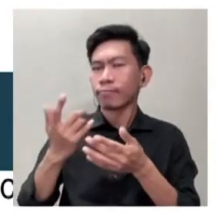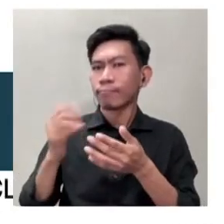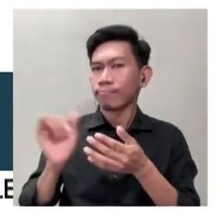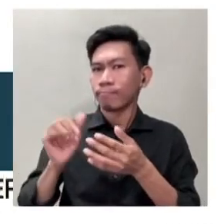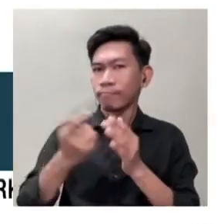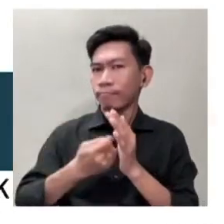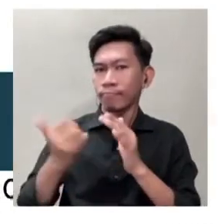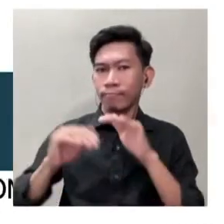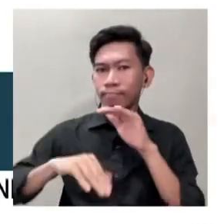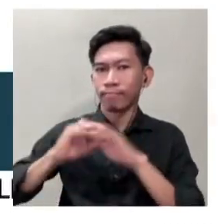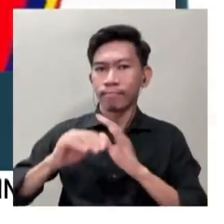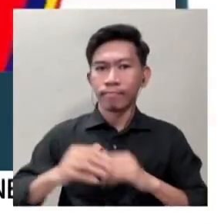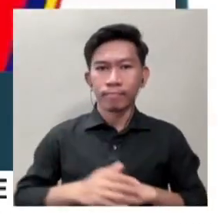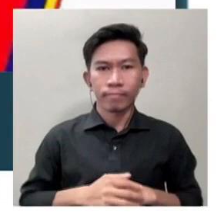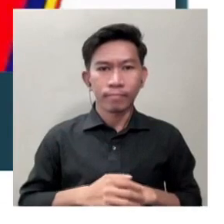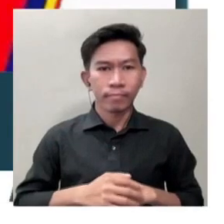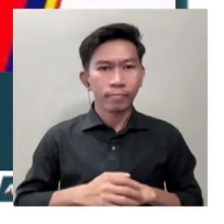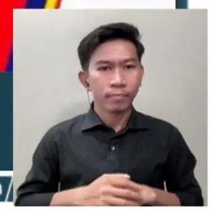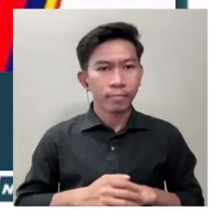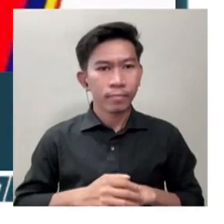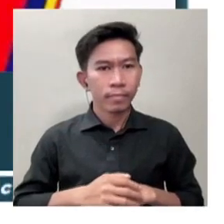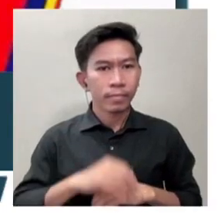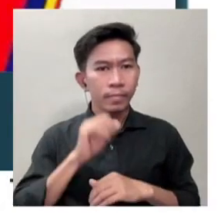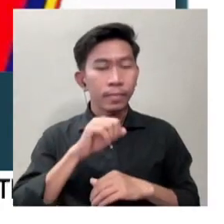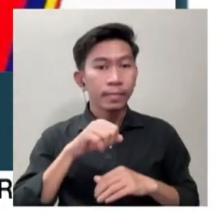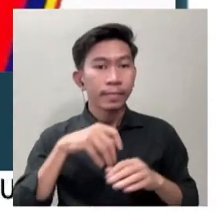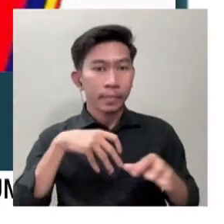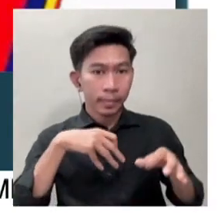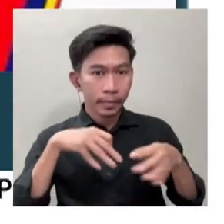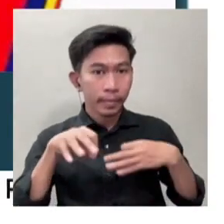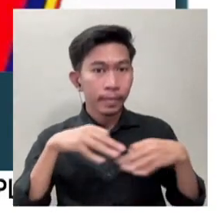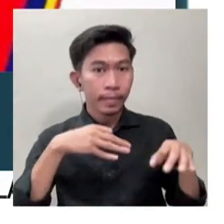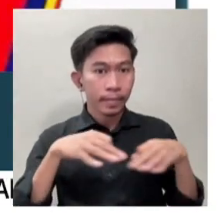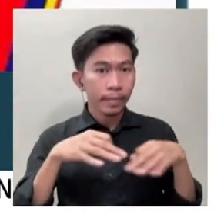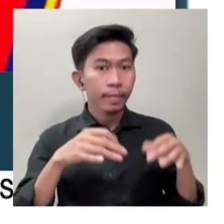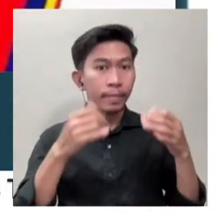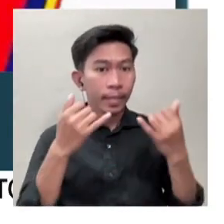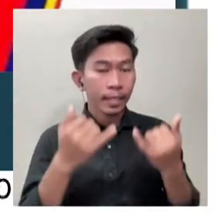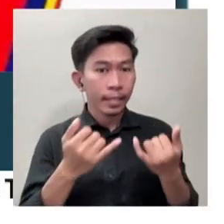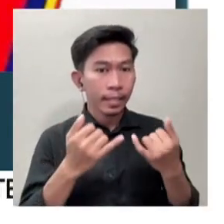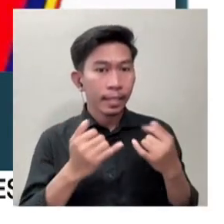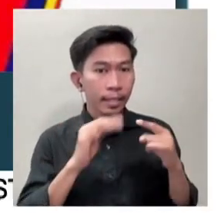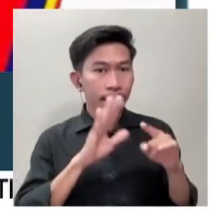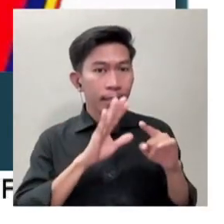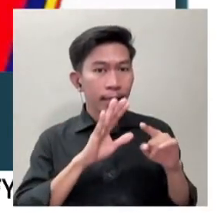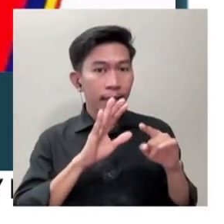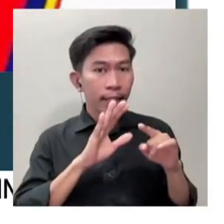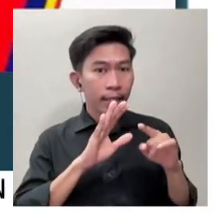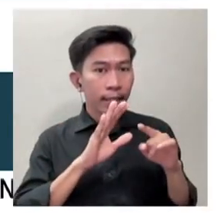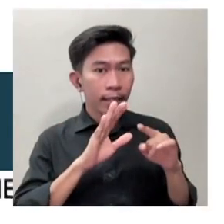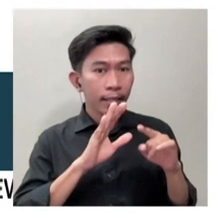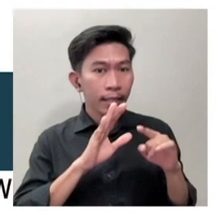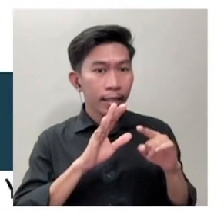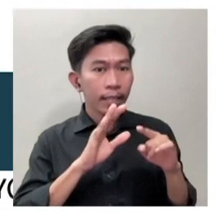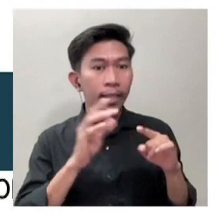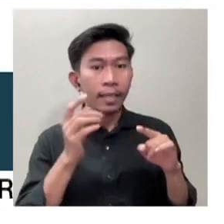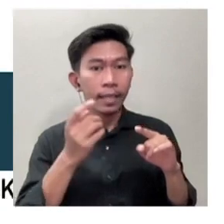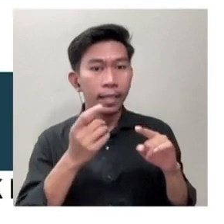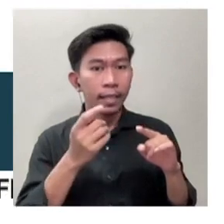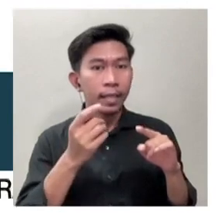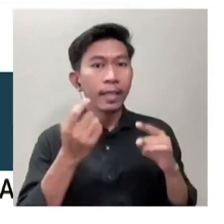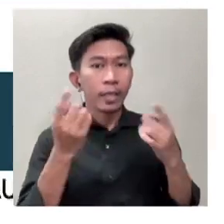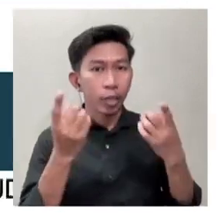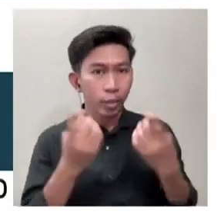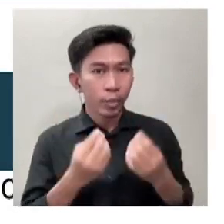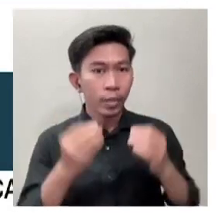Carmina, explain ko lang, no, yung pag-cap ng ating presidente. It's a positive sign, no, na kasi may nagmamanipula at